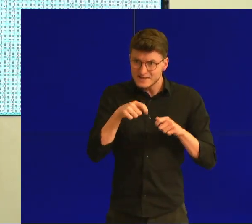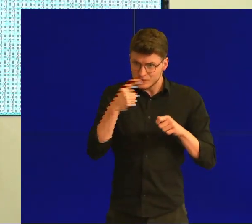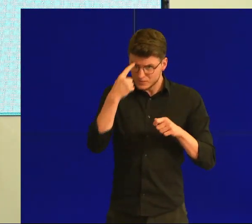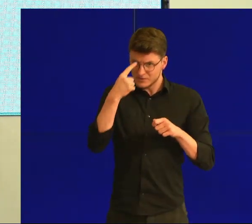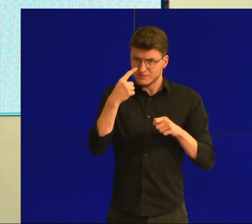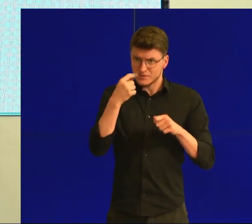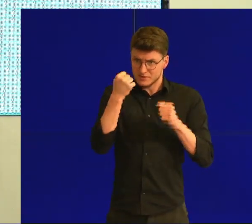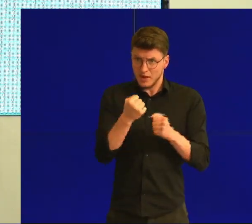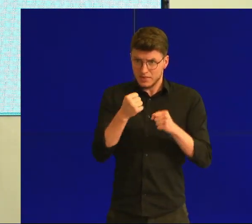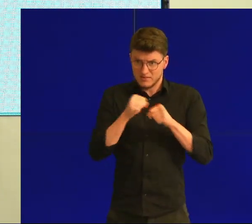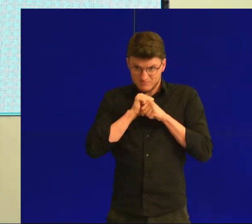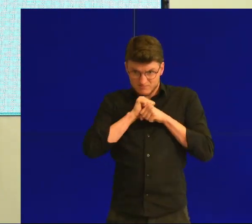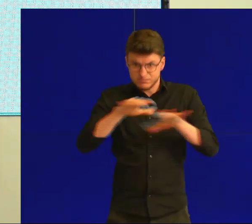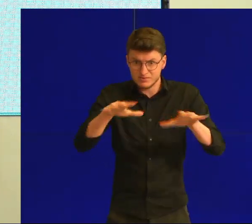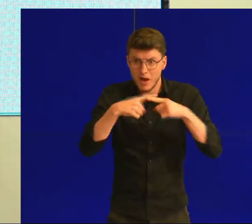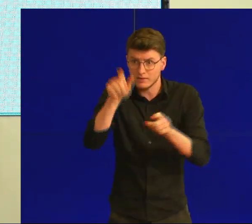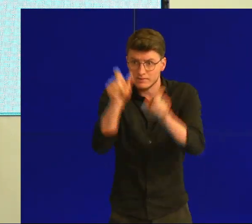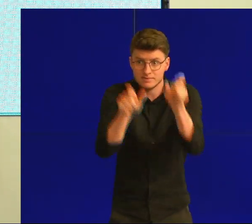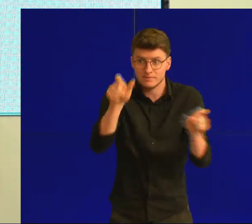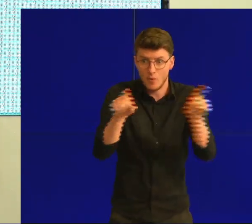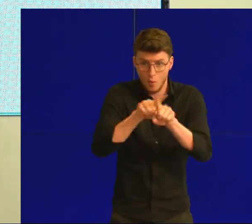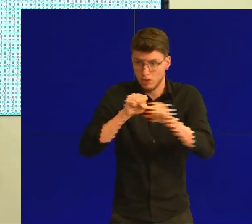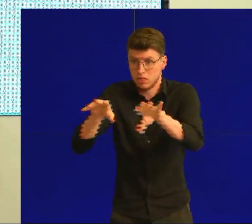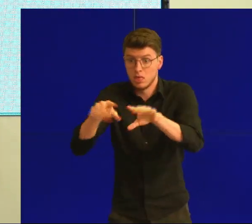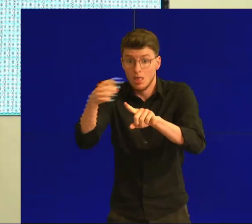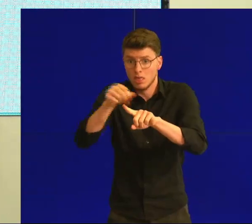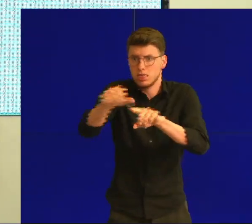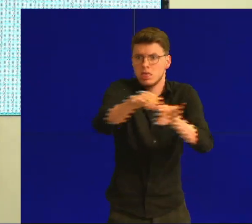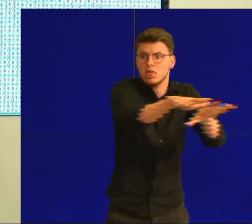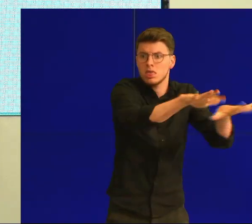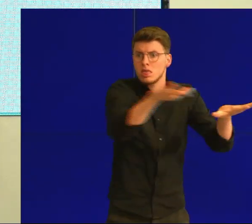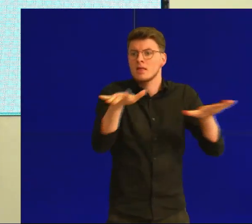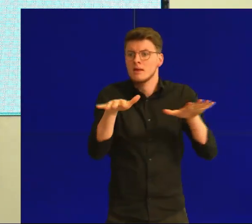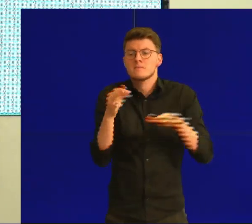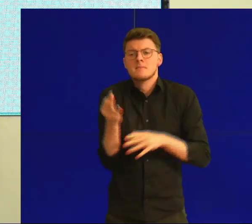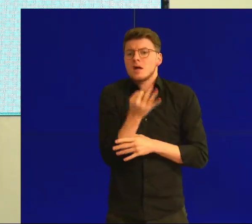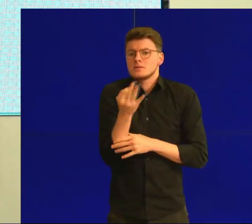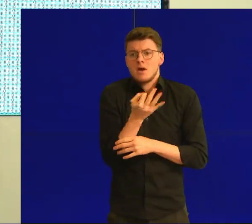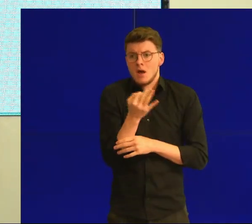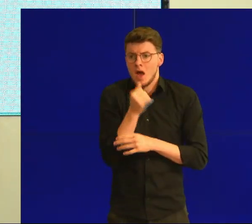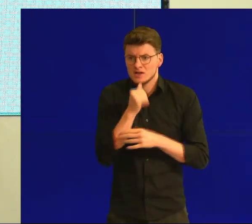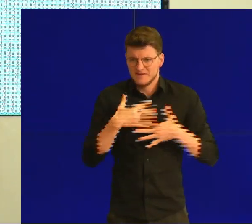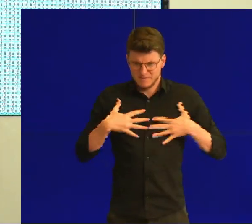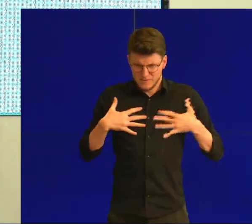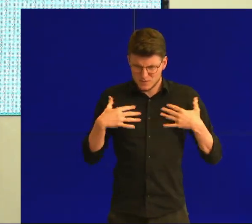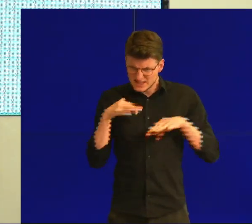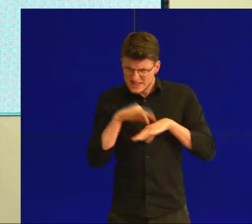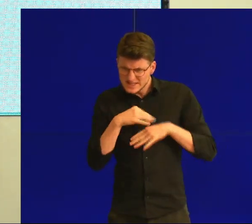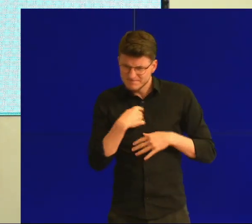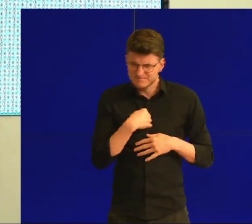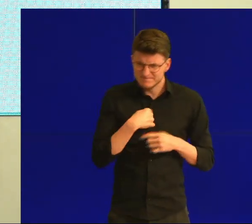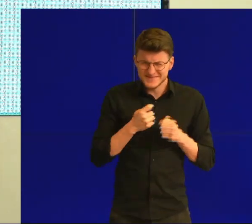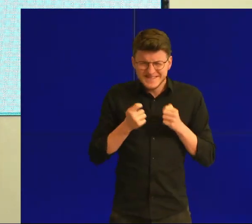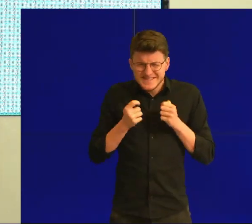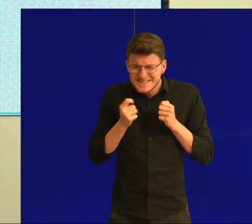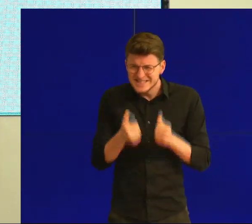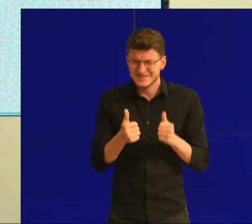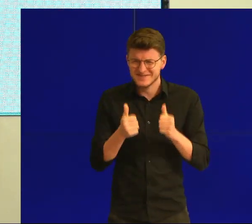les états unis regardent et au dollar dans ce drame du site foot nous ayons mis le lecteur carte isoline